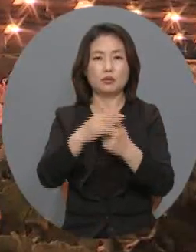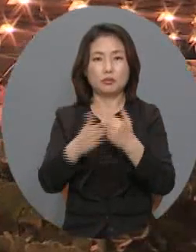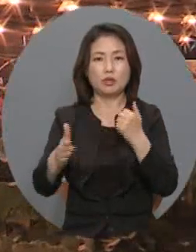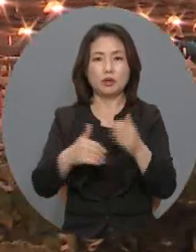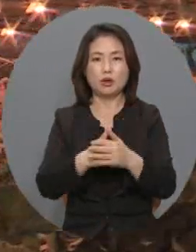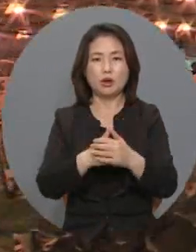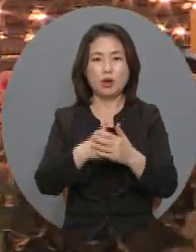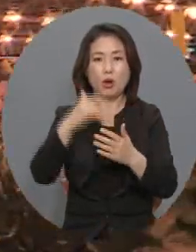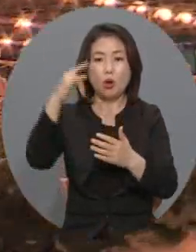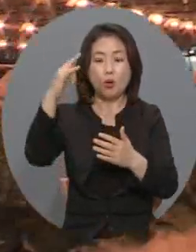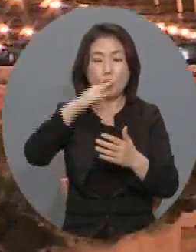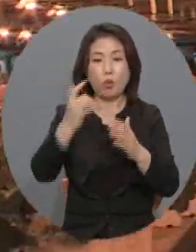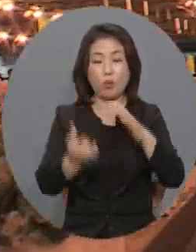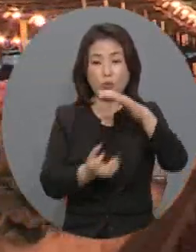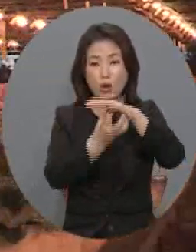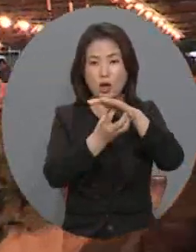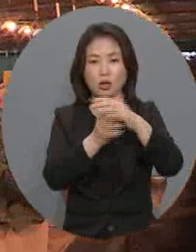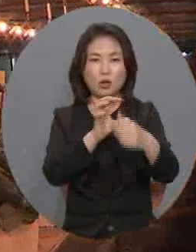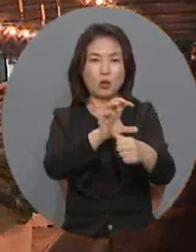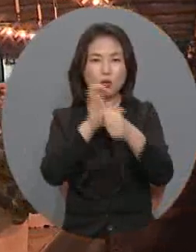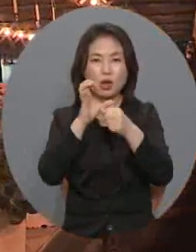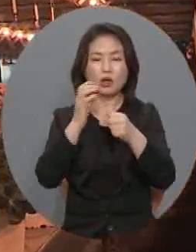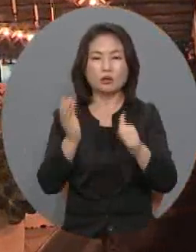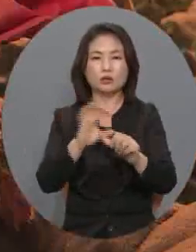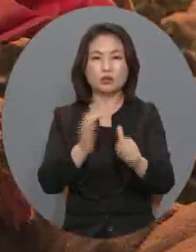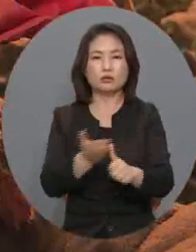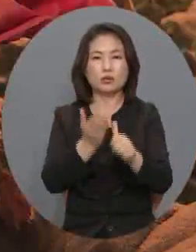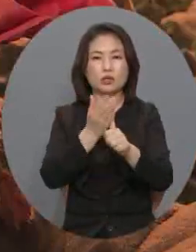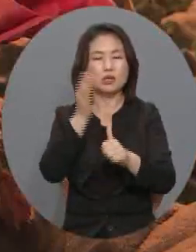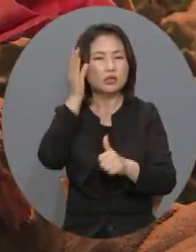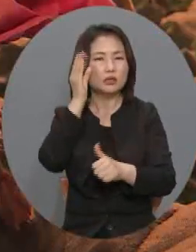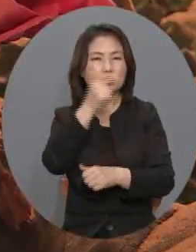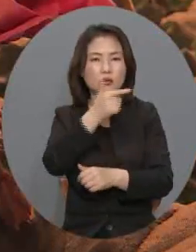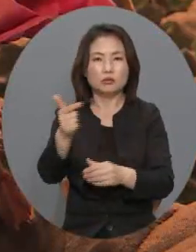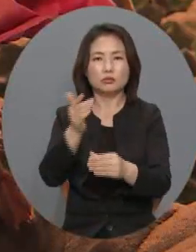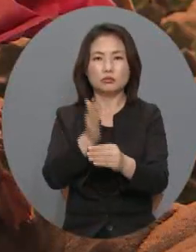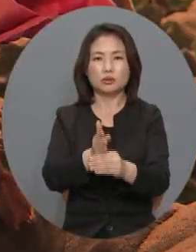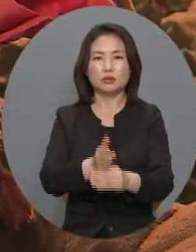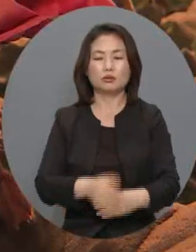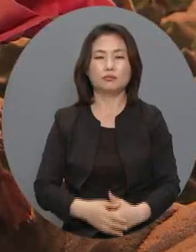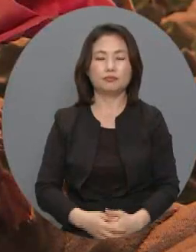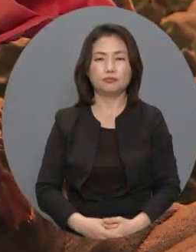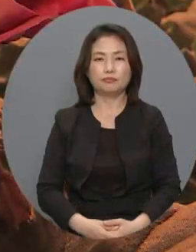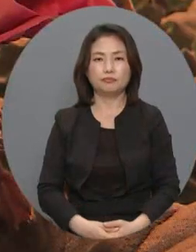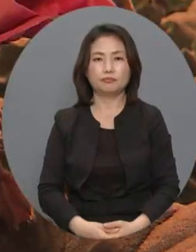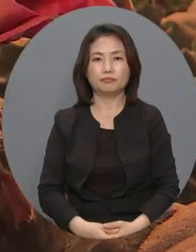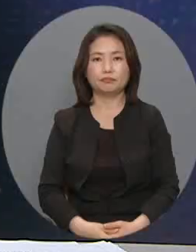보광재배에 대한 관심이 커지고 있습니다. MBC 뉴스 김건엽입니다.